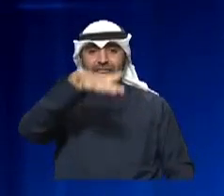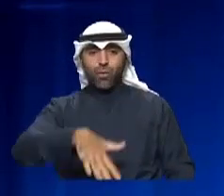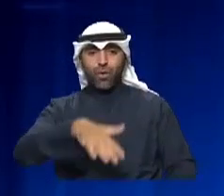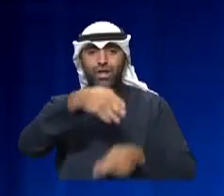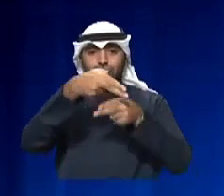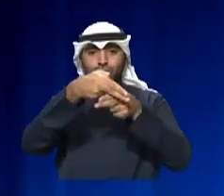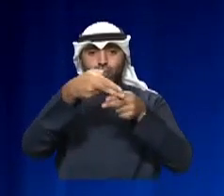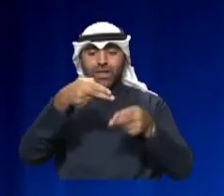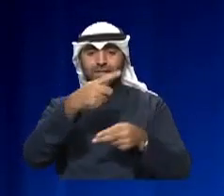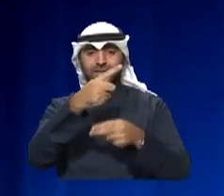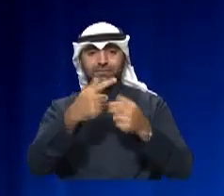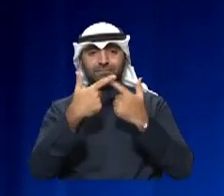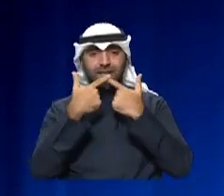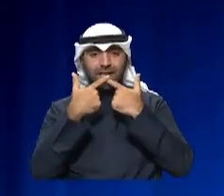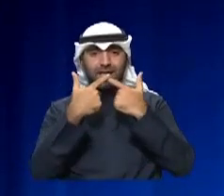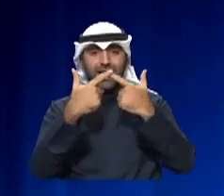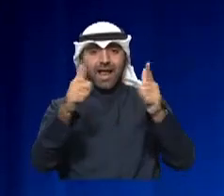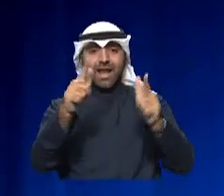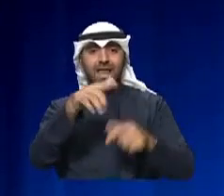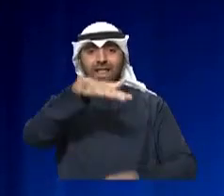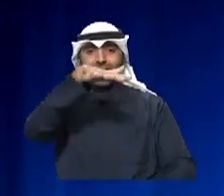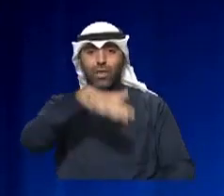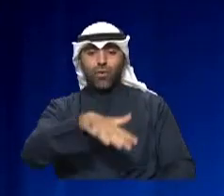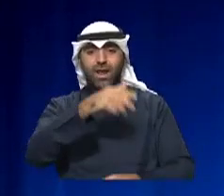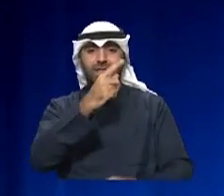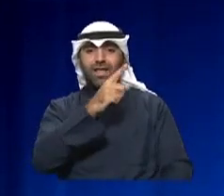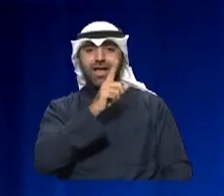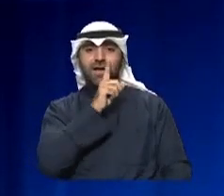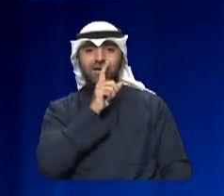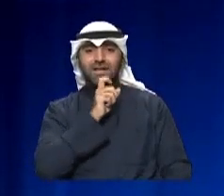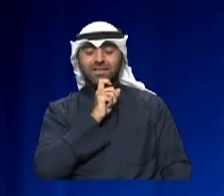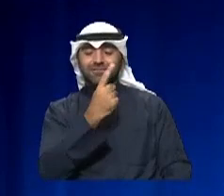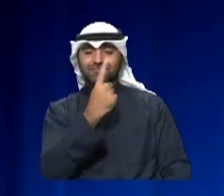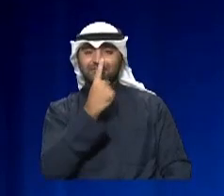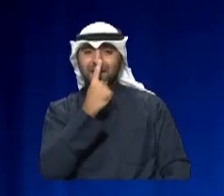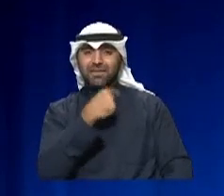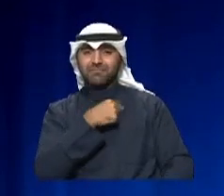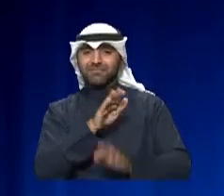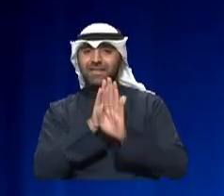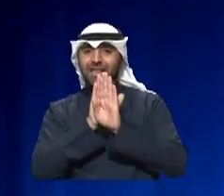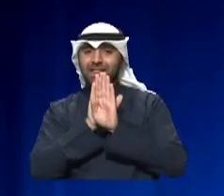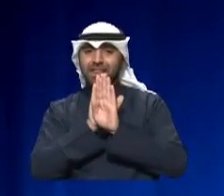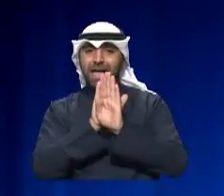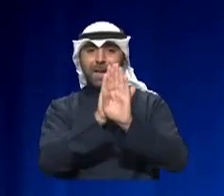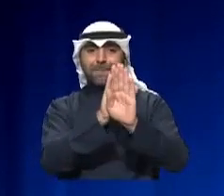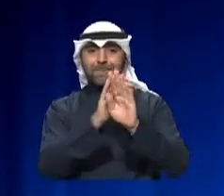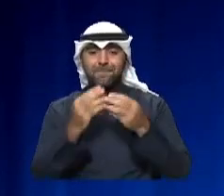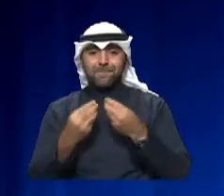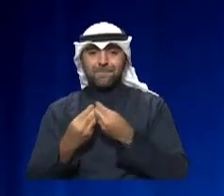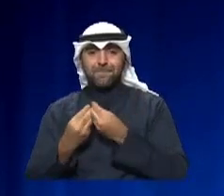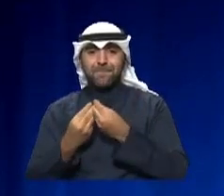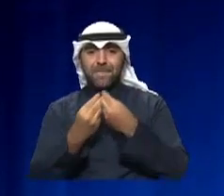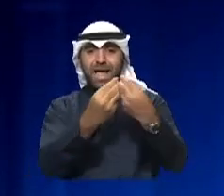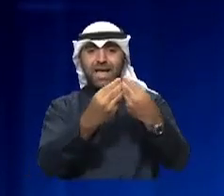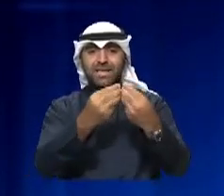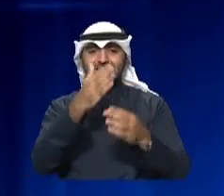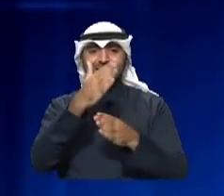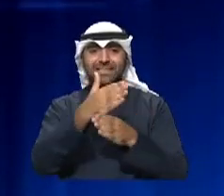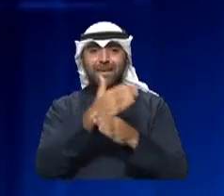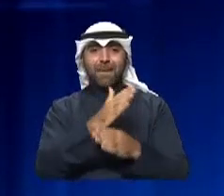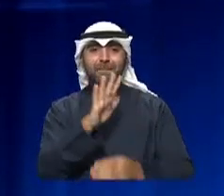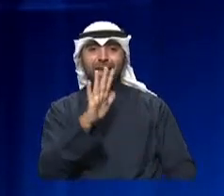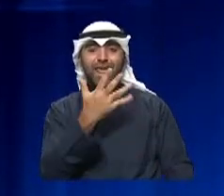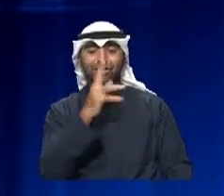الدول العربية خير تمثيل حيث أوجدت بعد هذه الاستضافة الناجحة نموذجا رفيع المستوى